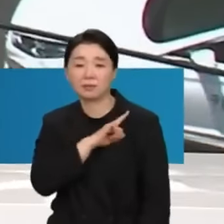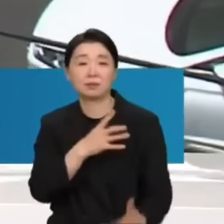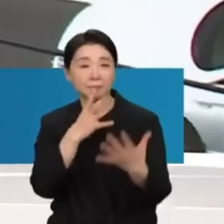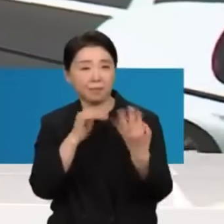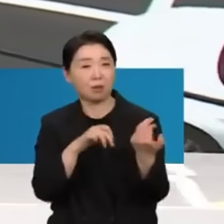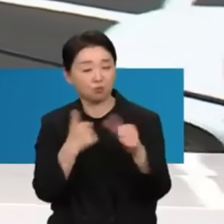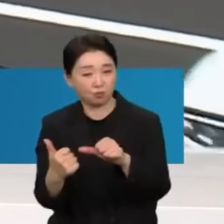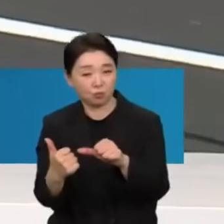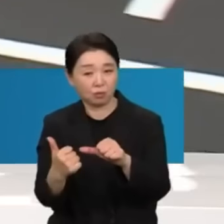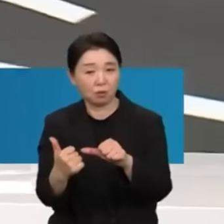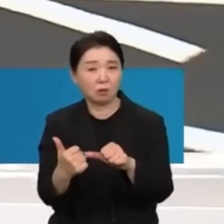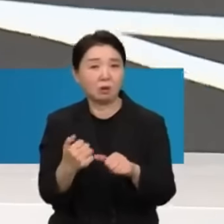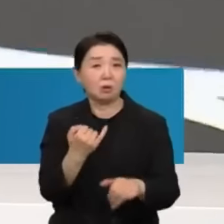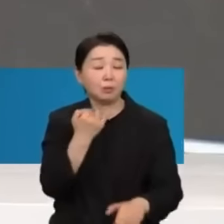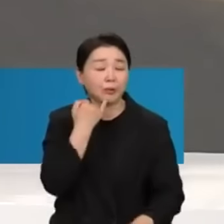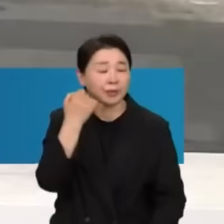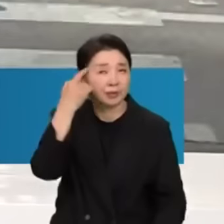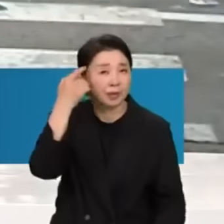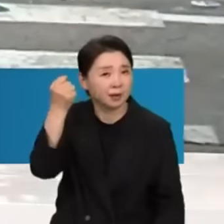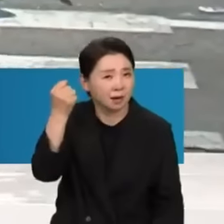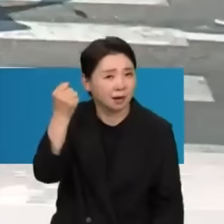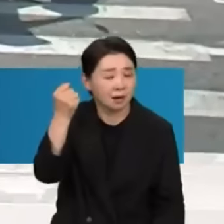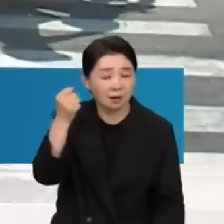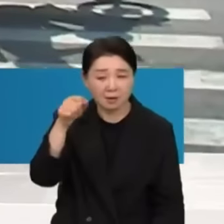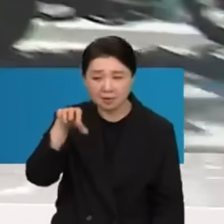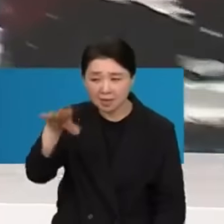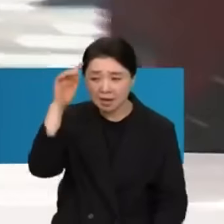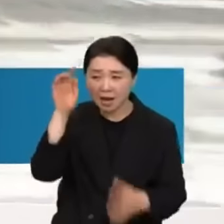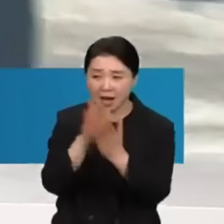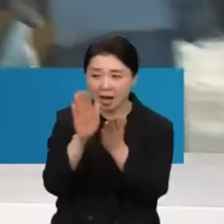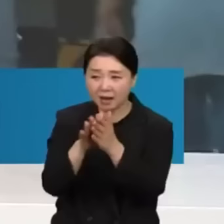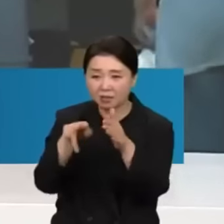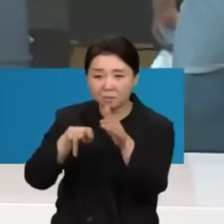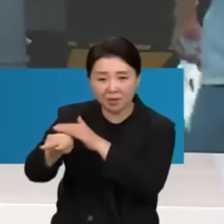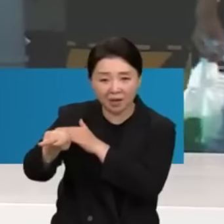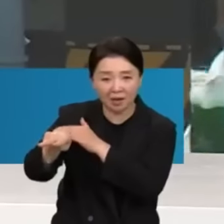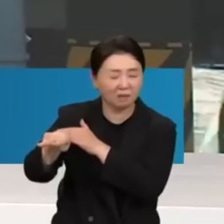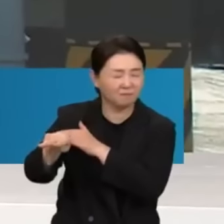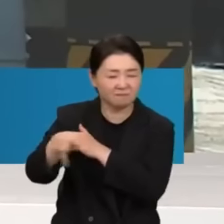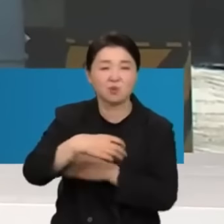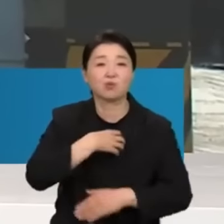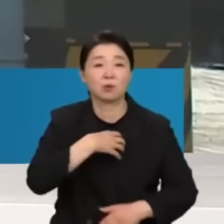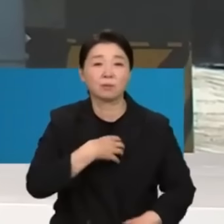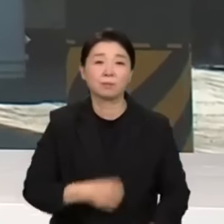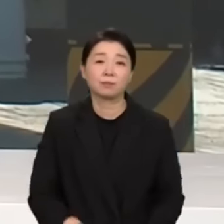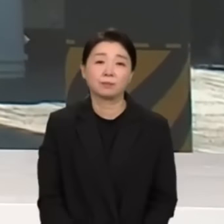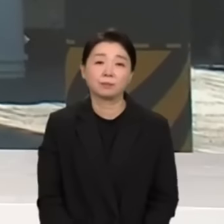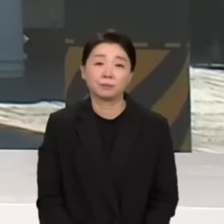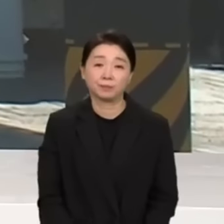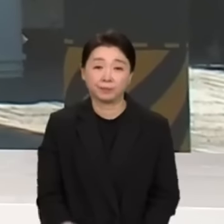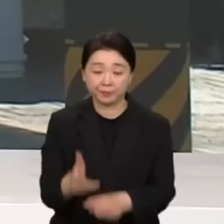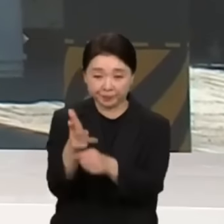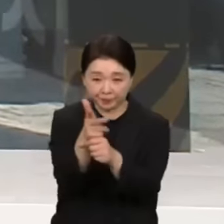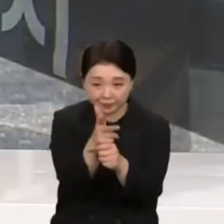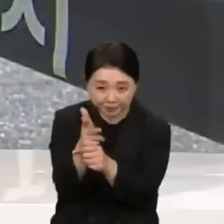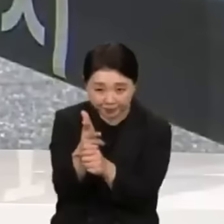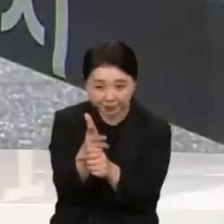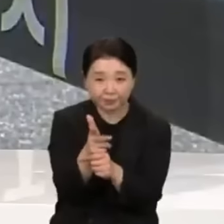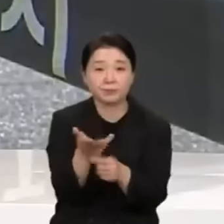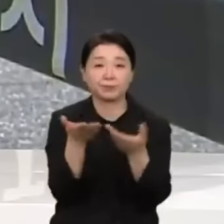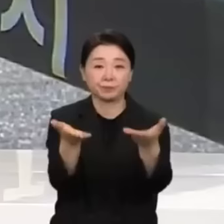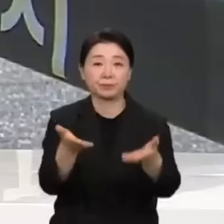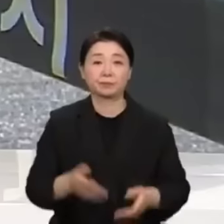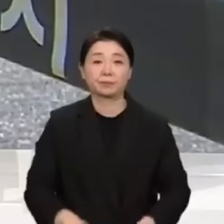많습니다. 괜찮을 거라는 생각, 차가 알아서 피해줄 거라는 생각이 가장 위험하다고 합니다. 밀착 카메라 정희윤 기자가